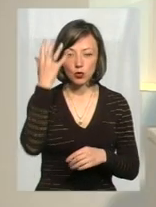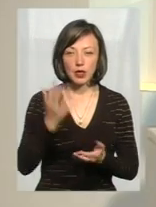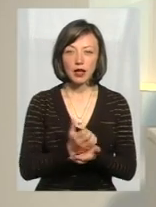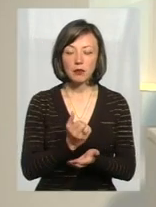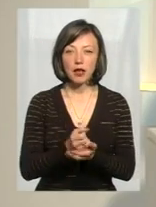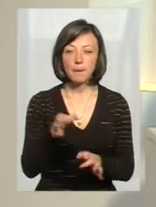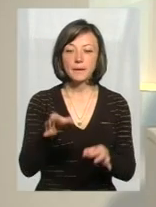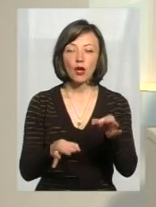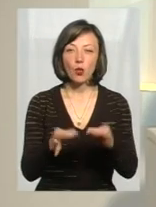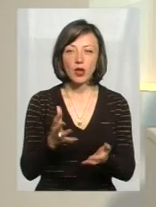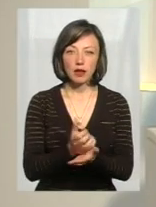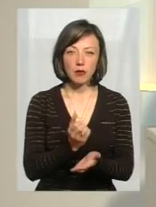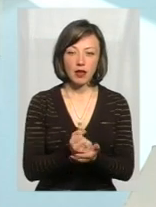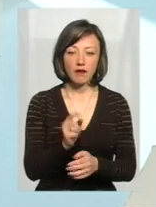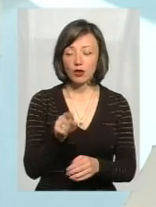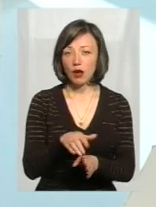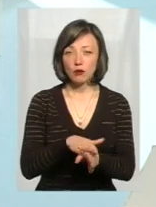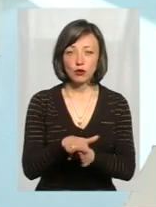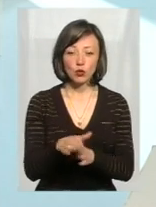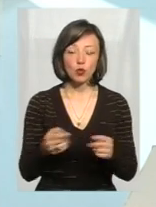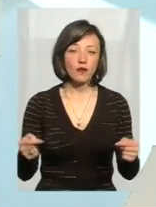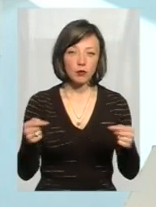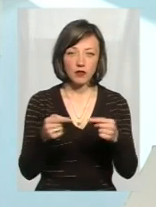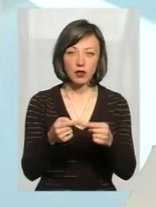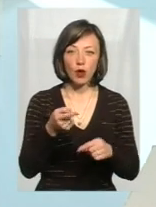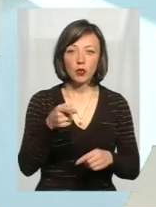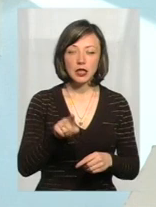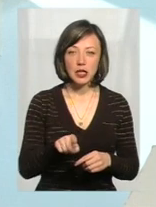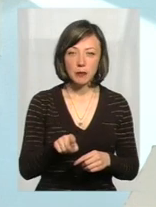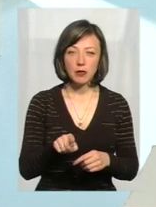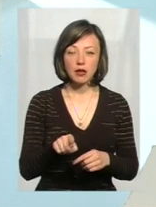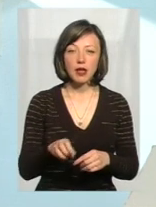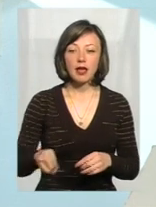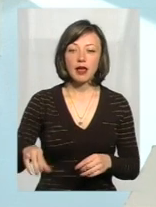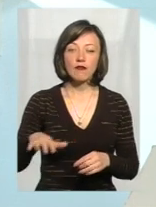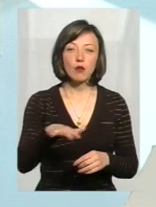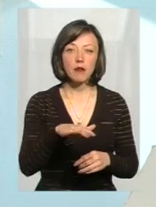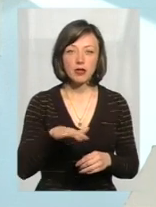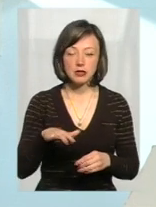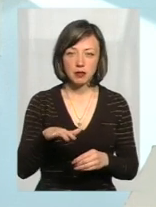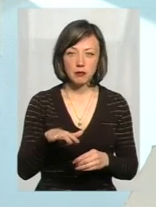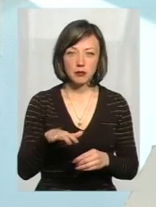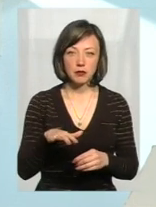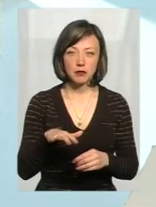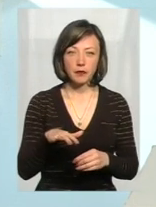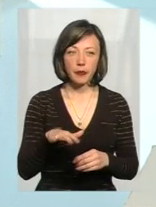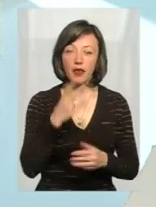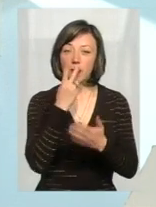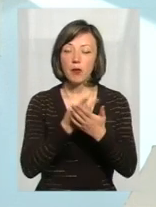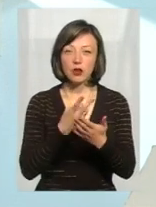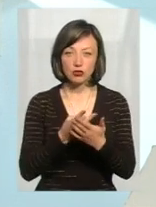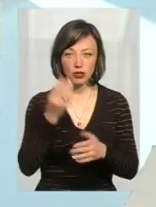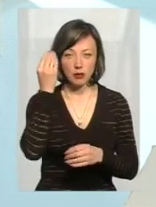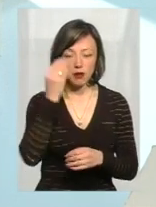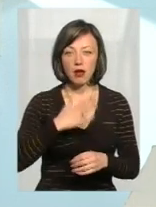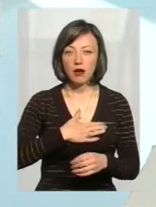ті природні надбання, вони абсолютно відповідають тим європейським візіям. Тобто ми